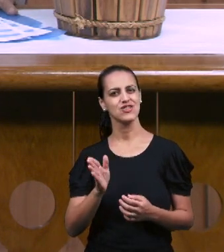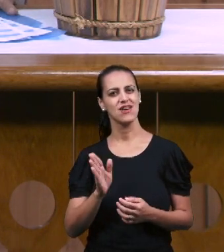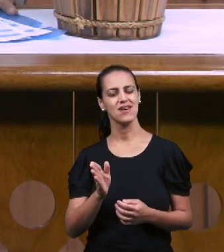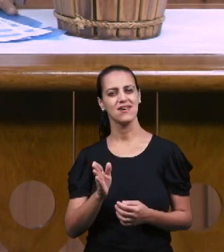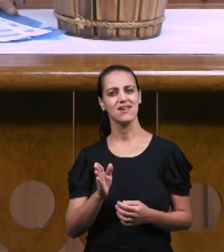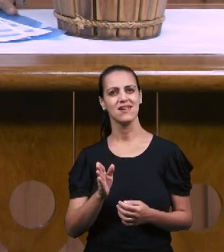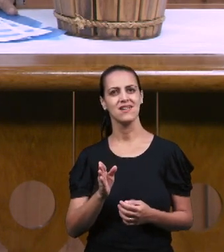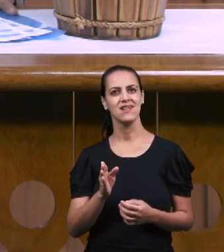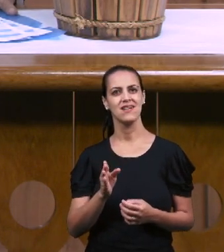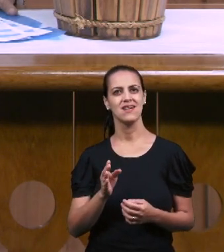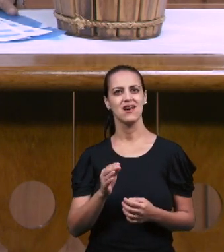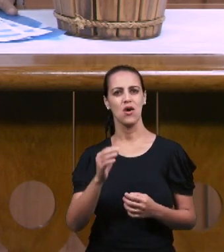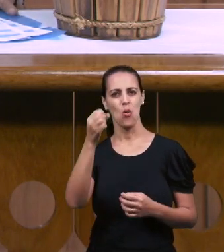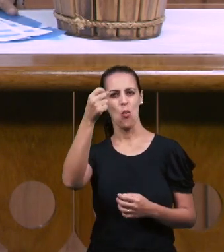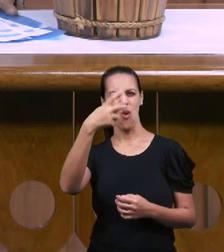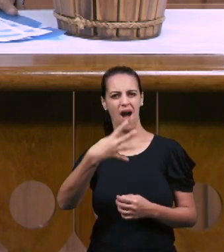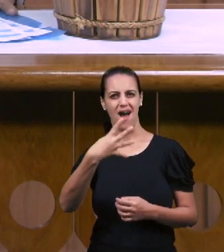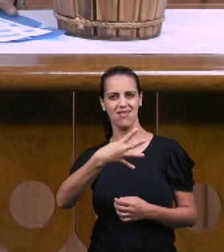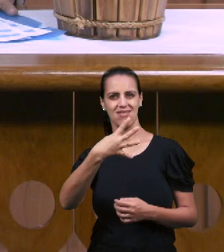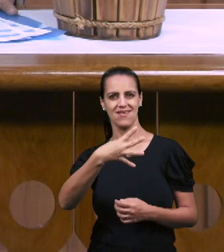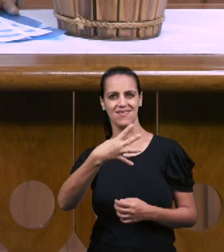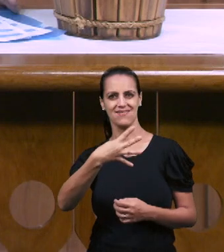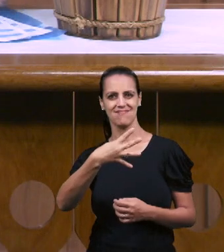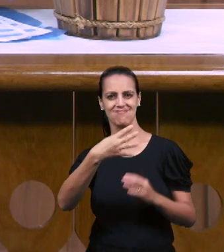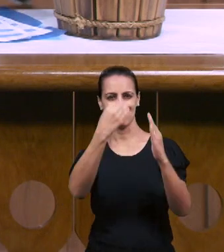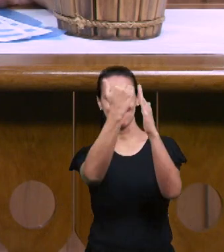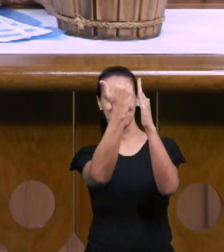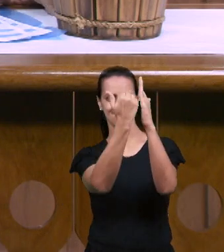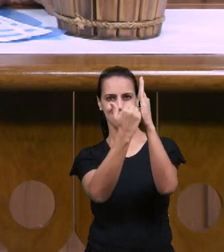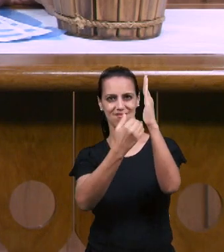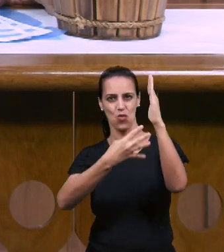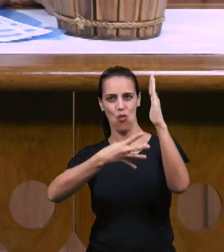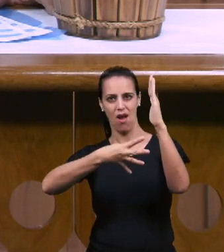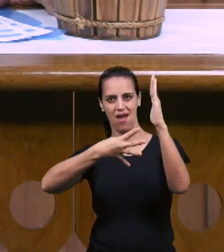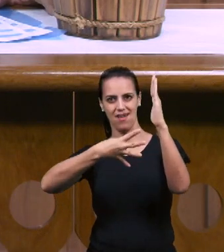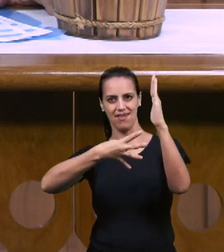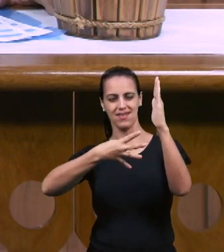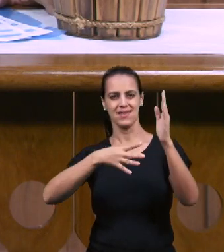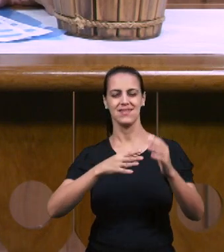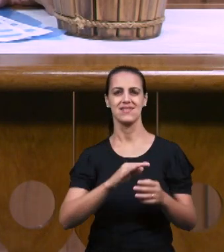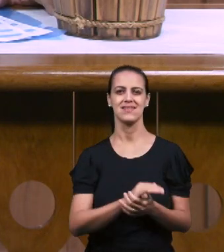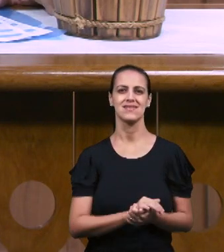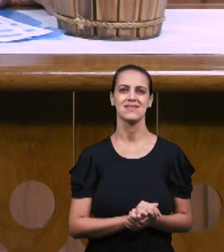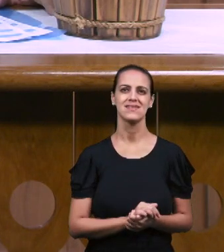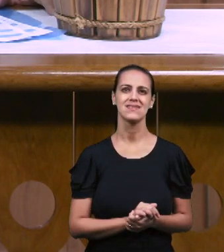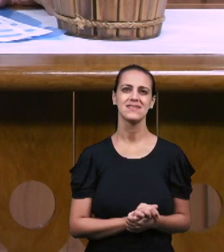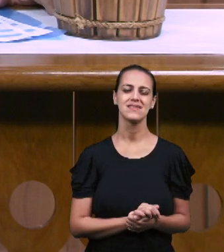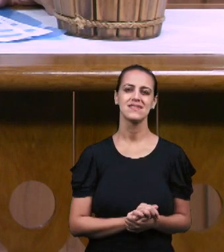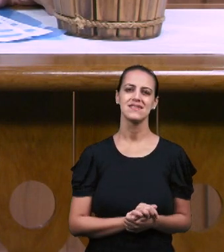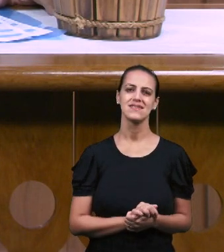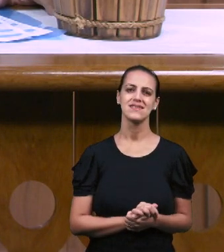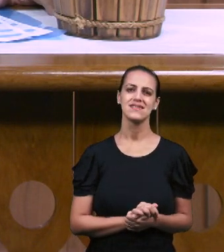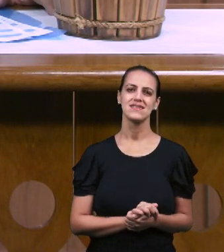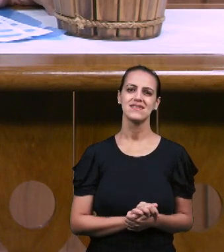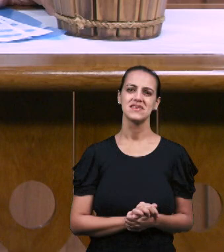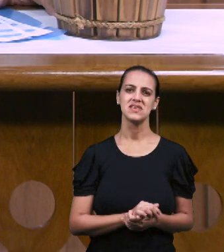en quatrième position, un groupe énorme, deux groupes,